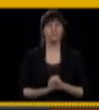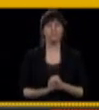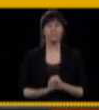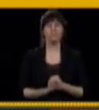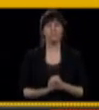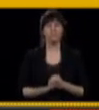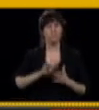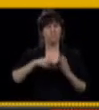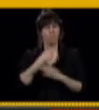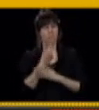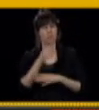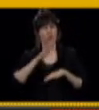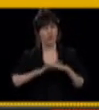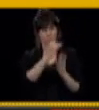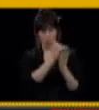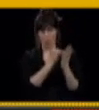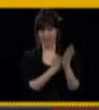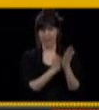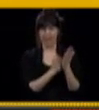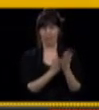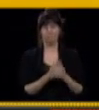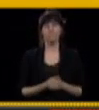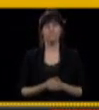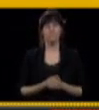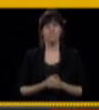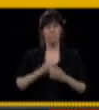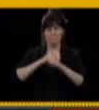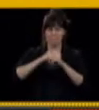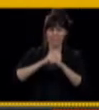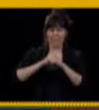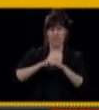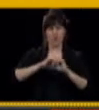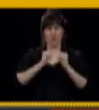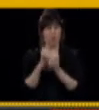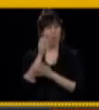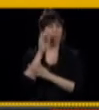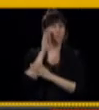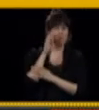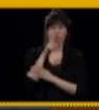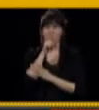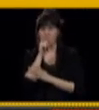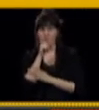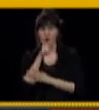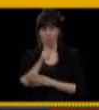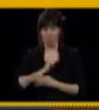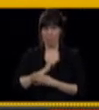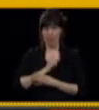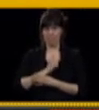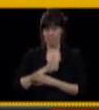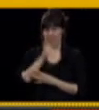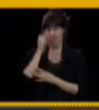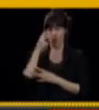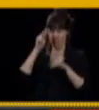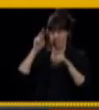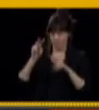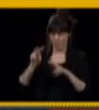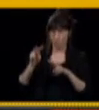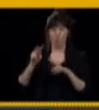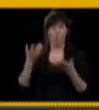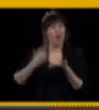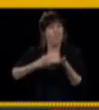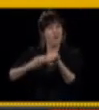hier entre autres sur les médias sociaux que beaucoup de gens qui ont vu mon appel au bénévolat comme étant un peu contradictoire